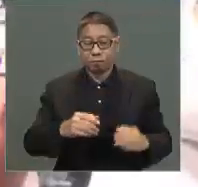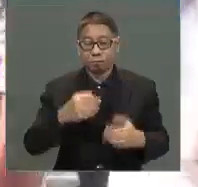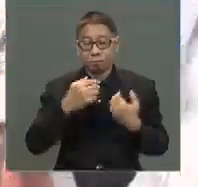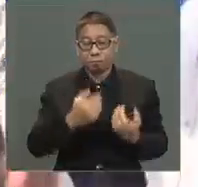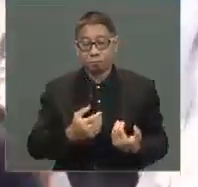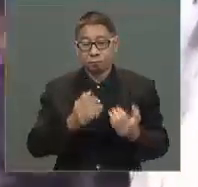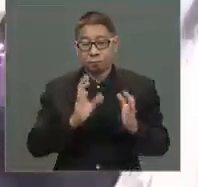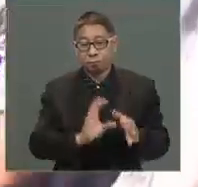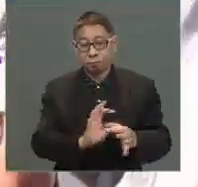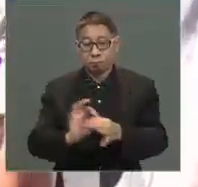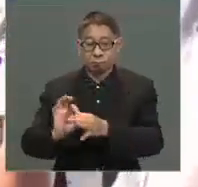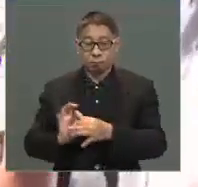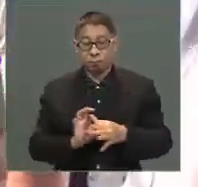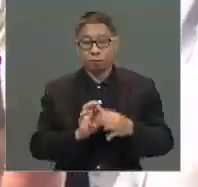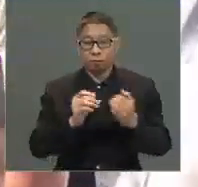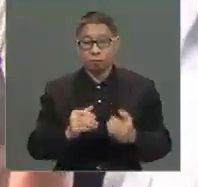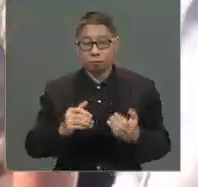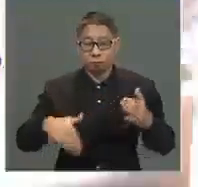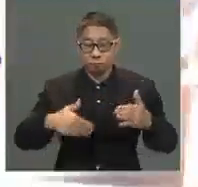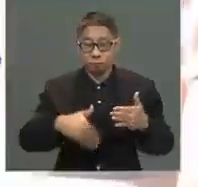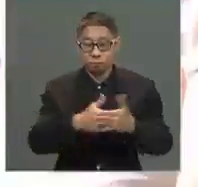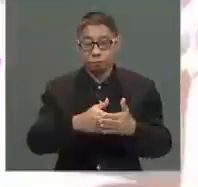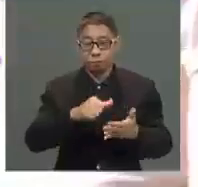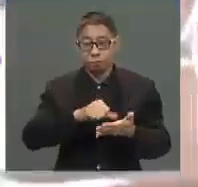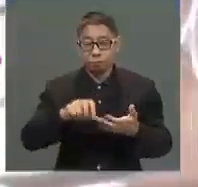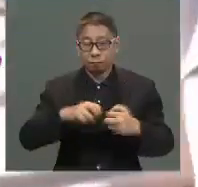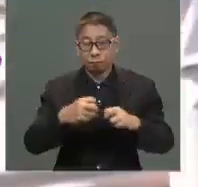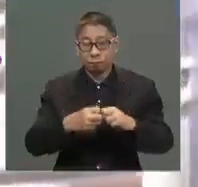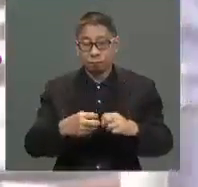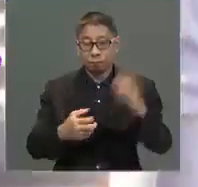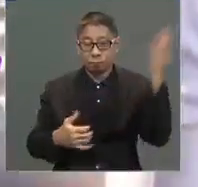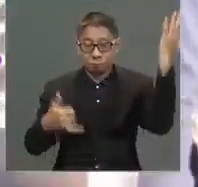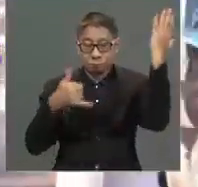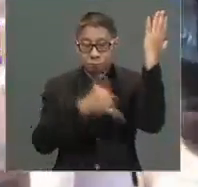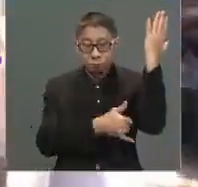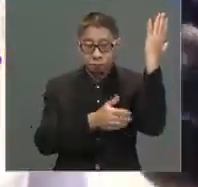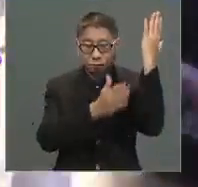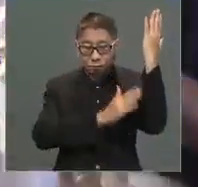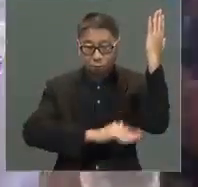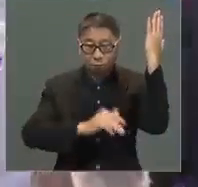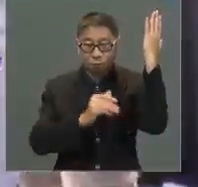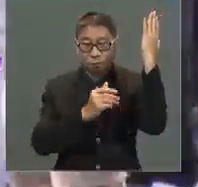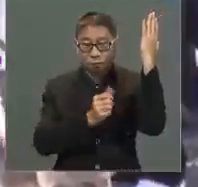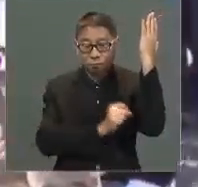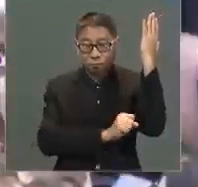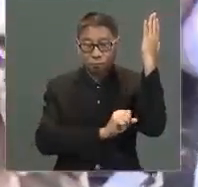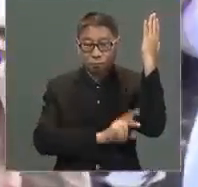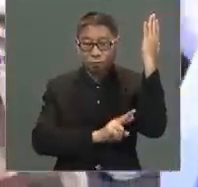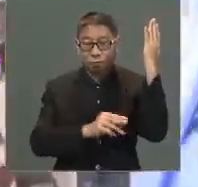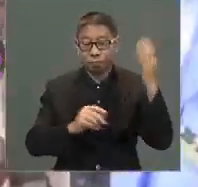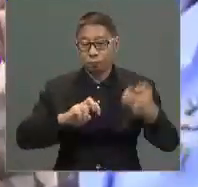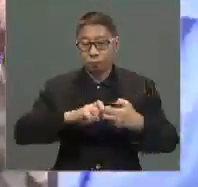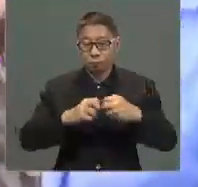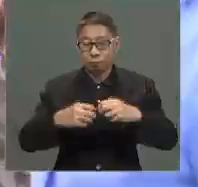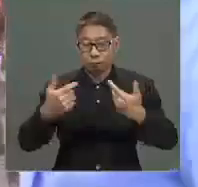ชการอื่นๆที่เกี่ยวข้องเพื่อวางมาตรการแก้ไขปัญหาการบุกรุกพื้นที่สาธารณะอ่าวบ้านดอนเพื่อป้องกันไม่ให้เกิดความ